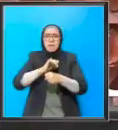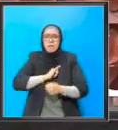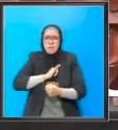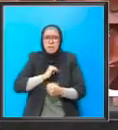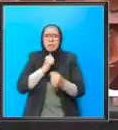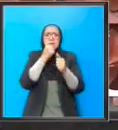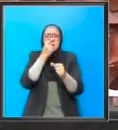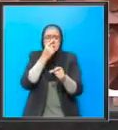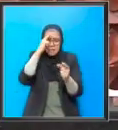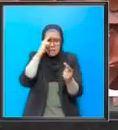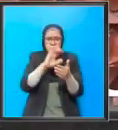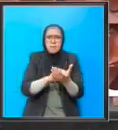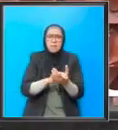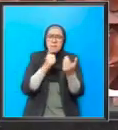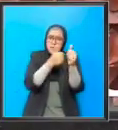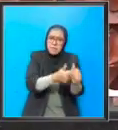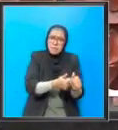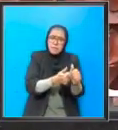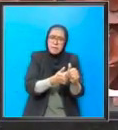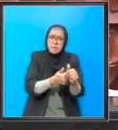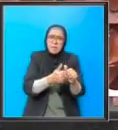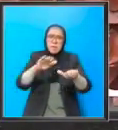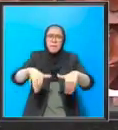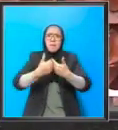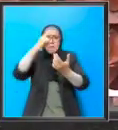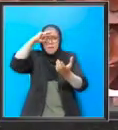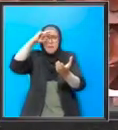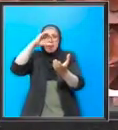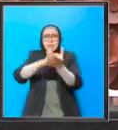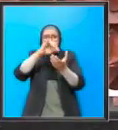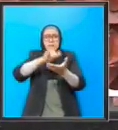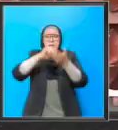itu hendak di Nyatakan